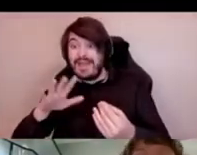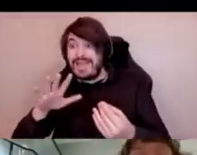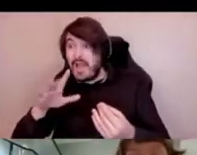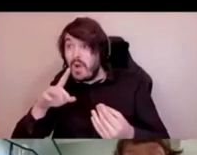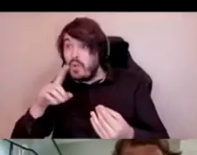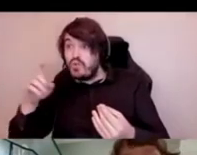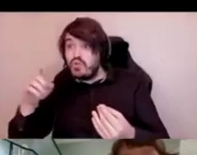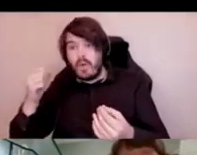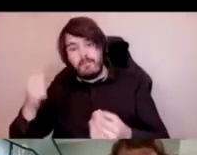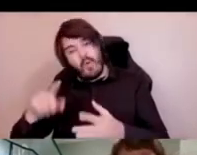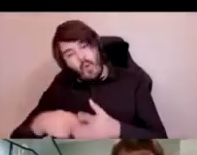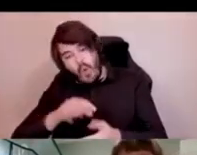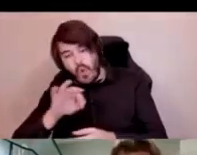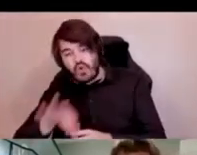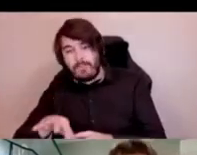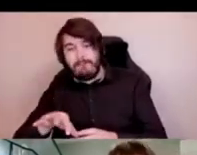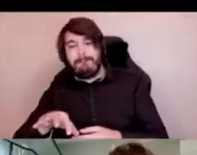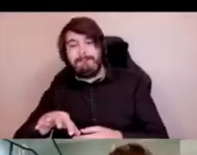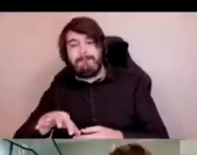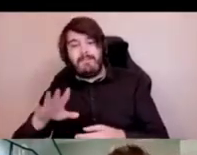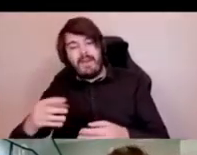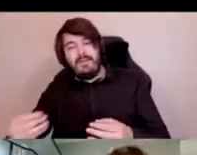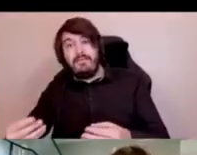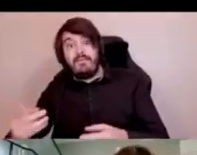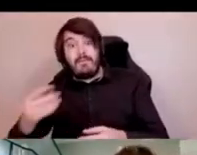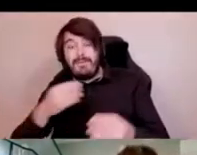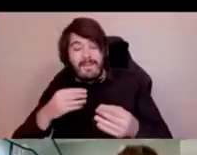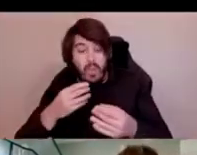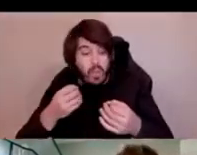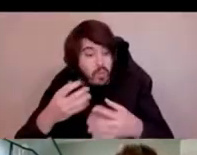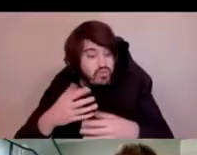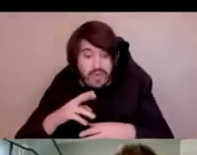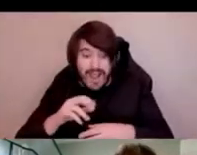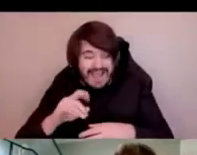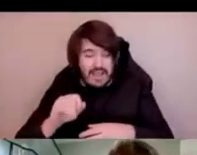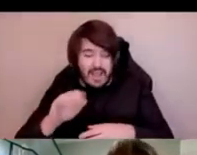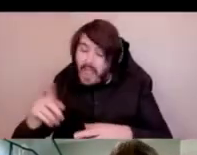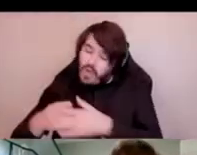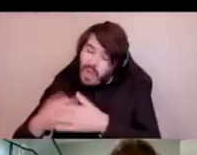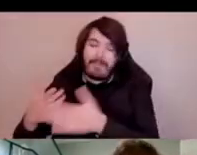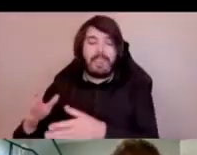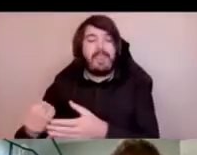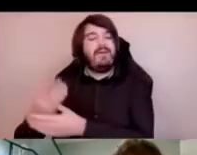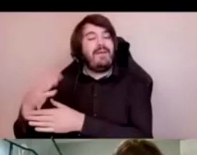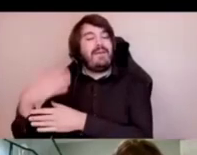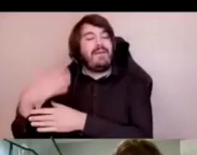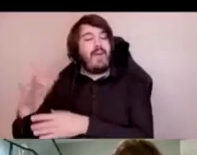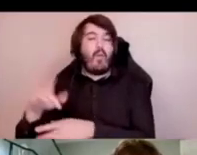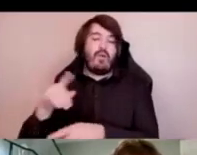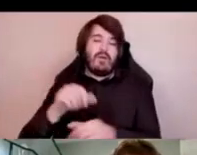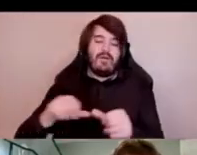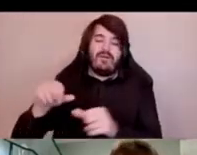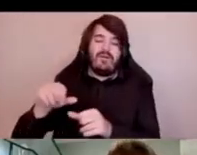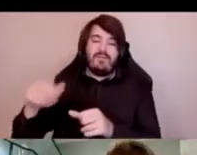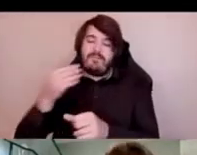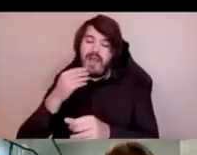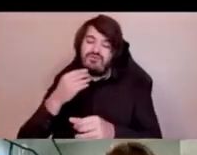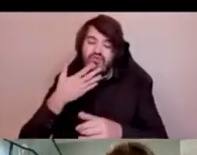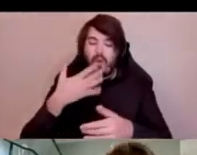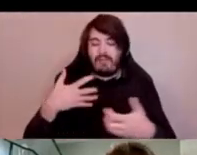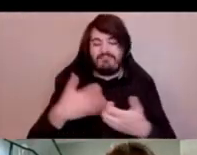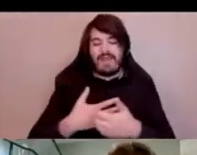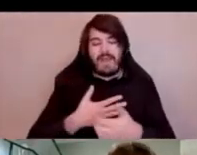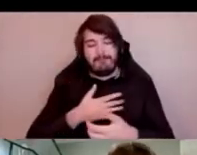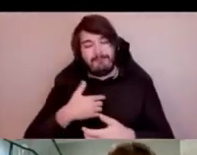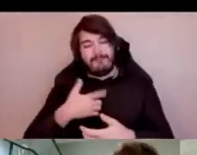peut en ressemer encore. Puis ça nous aide à continuer à manger ce qu'on aime et récolter des